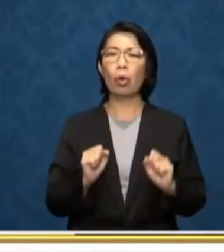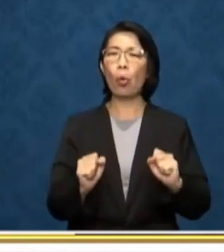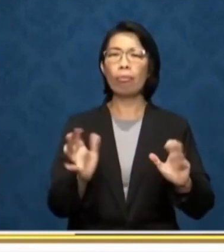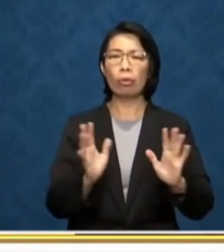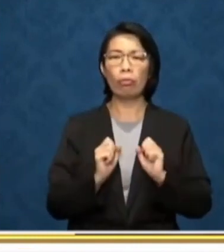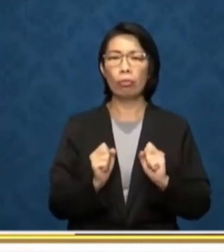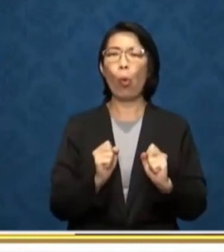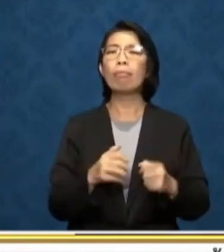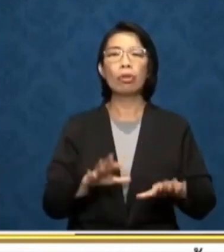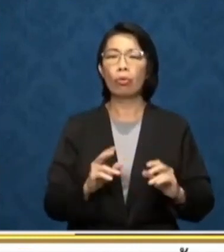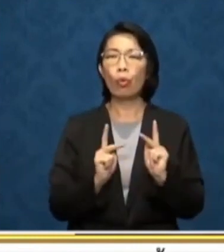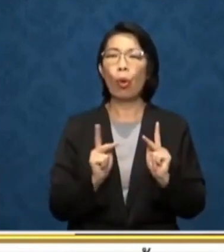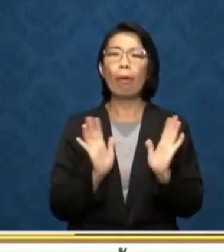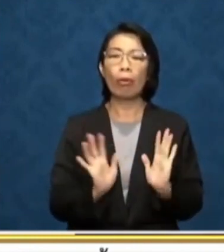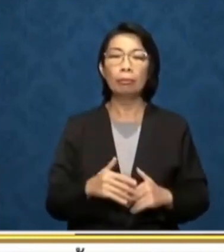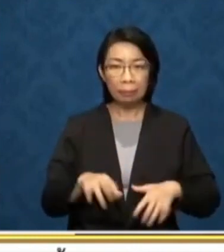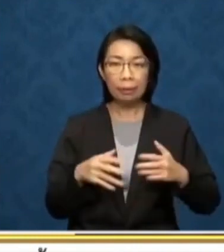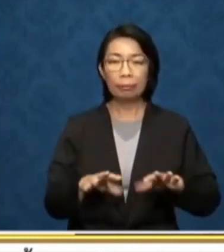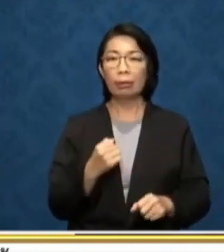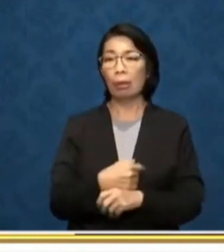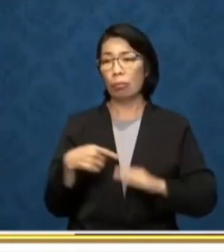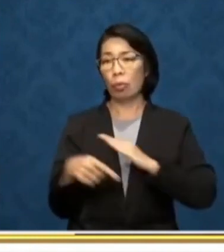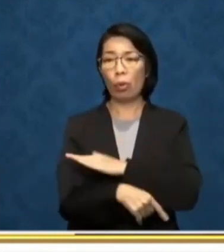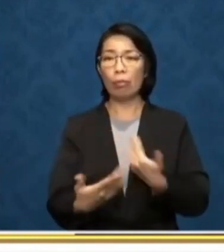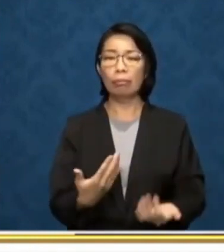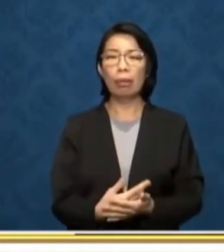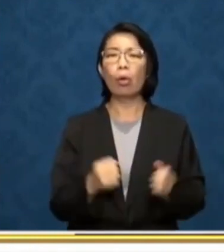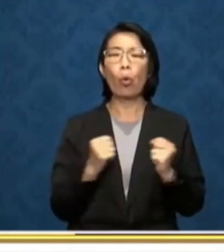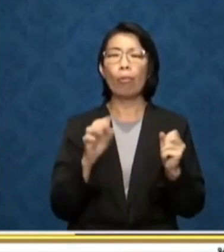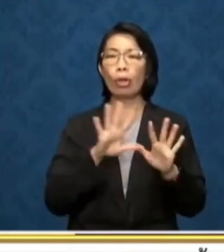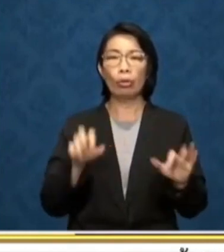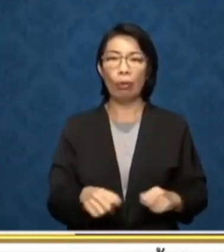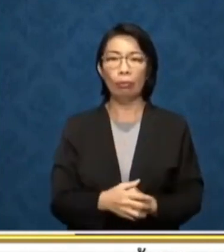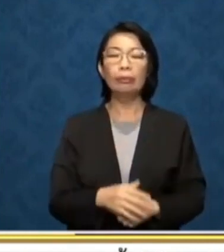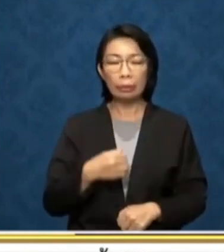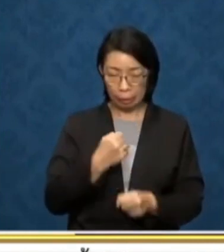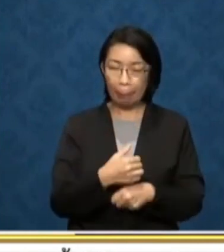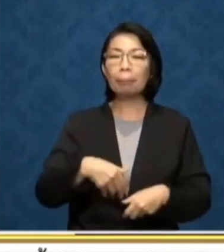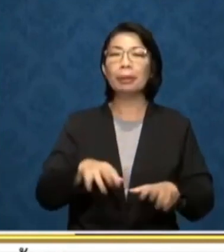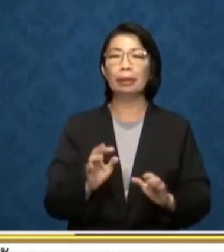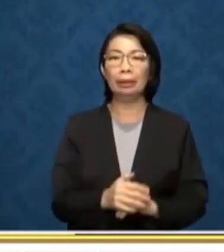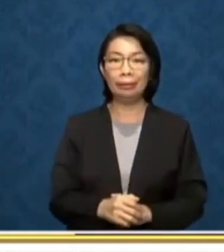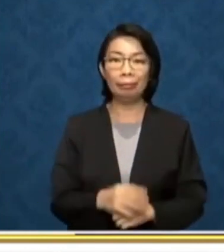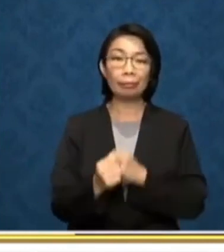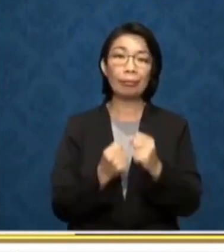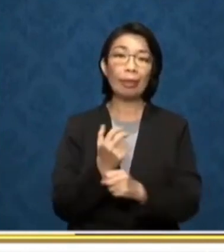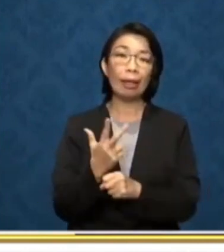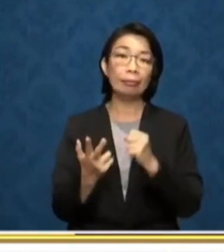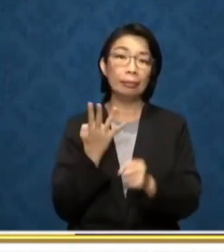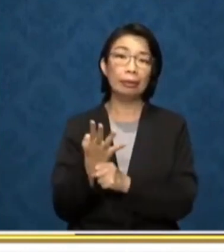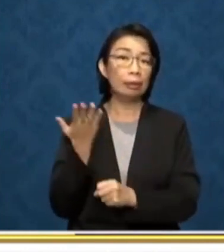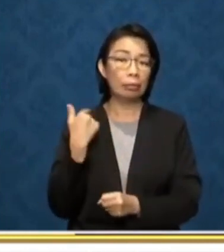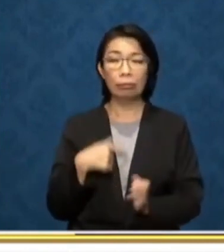ในเมื่อเราทำถูกต้องเราไม่ทุจริตเราไม่คดโกงใครเราไม่ต้องไปกลัวใครทำอะไรก็ทำฮะผมเมื่อ3-4ปีที่แล้วพอผมเส